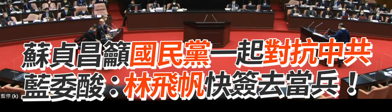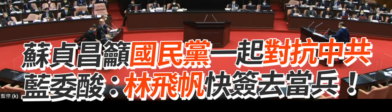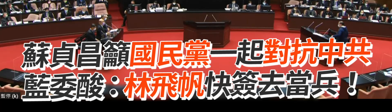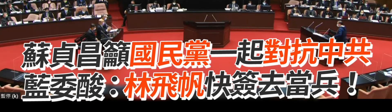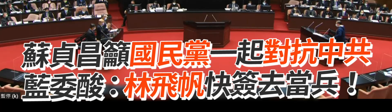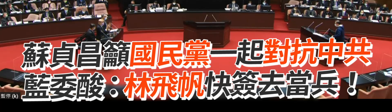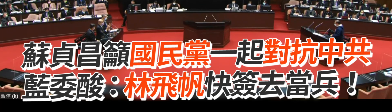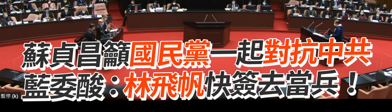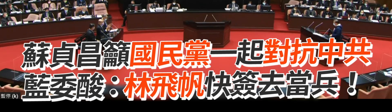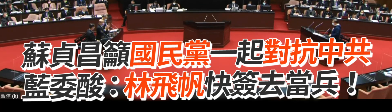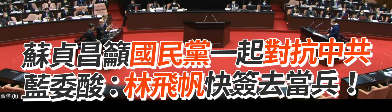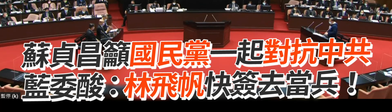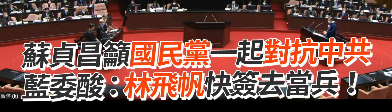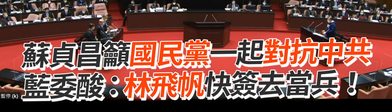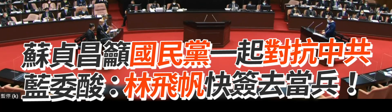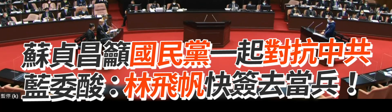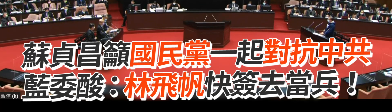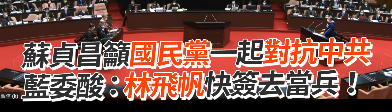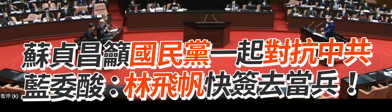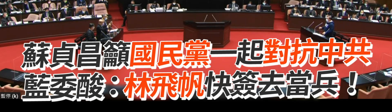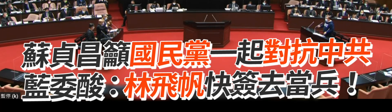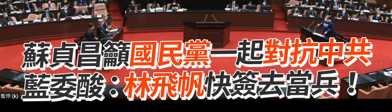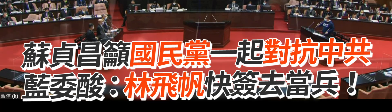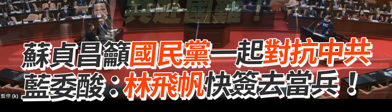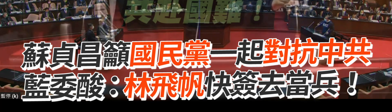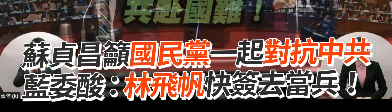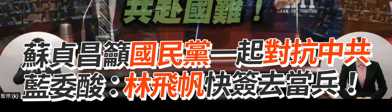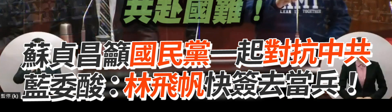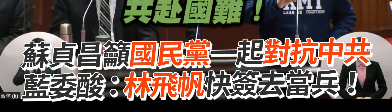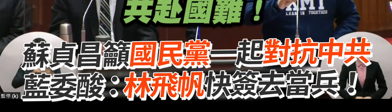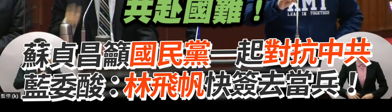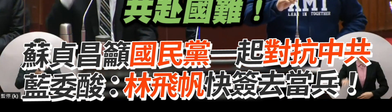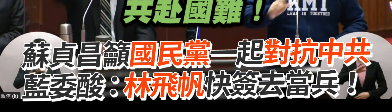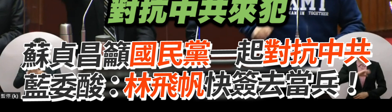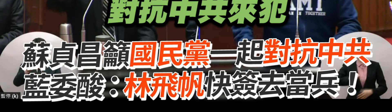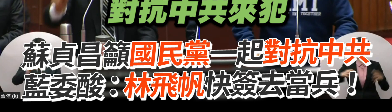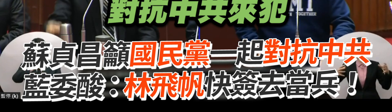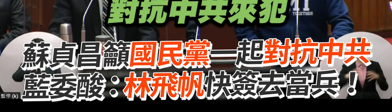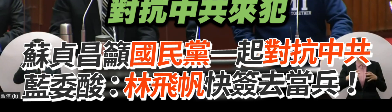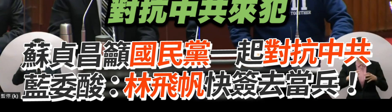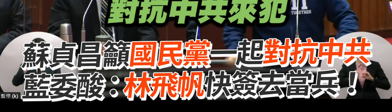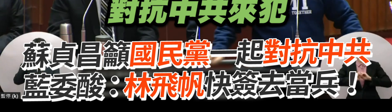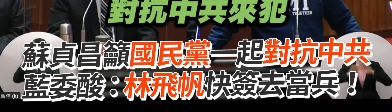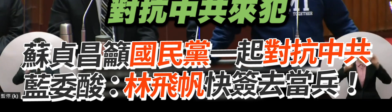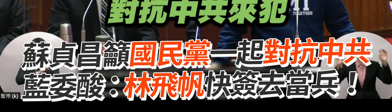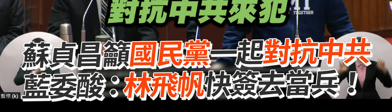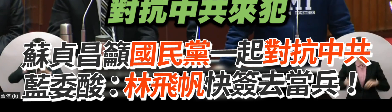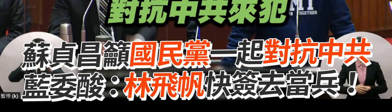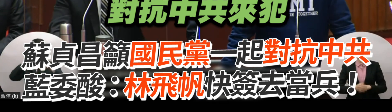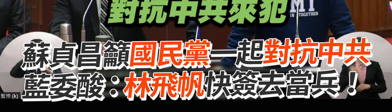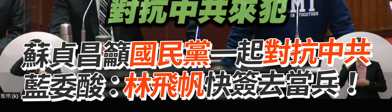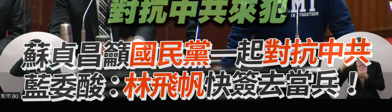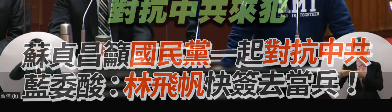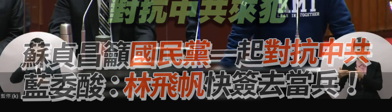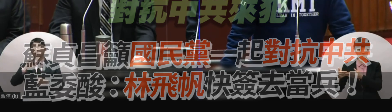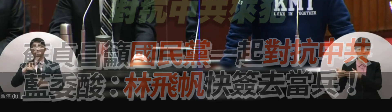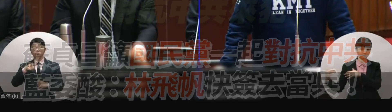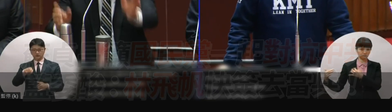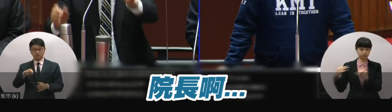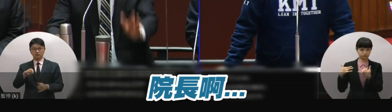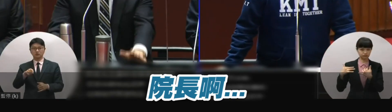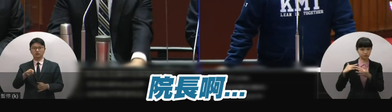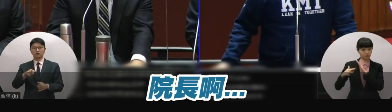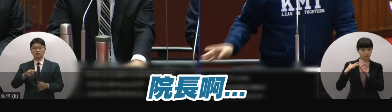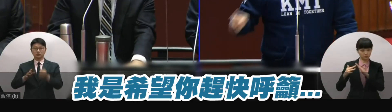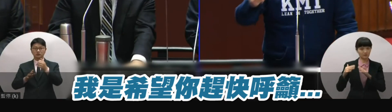可以回去哈，贵党也呼吁一下，全部一起共赴国难，对抗中共来犯，啊，我们